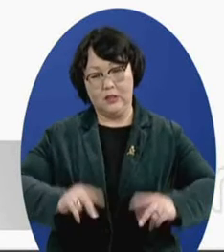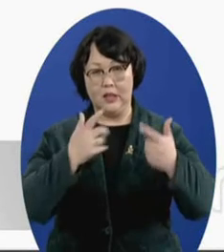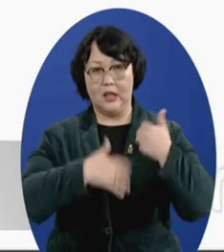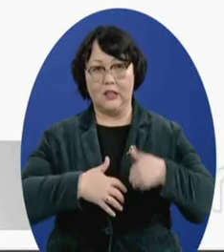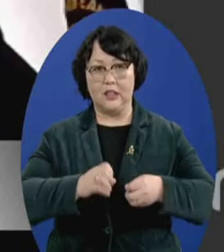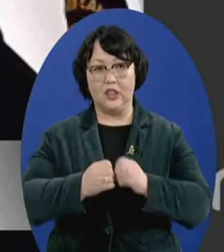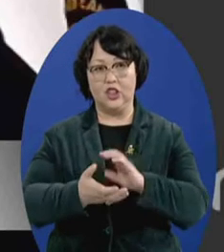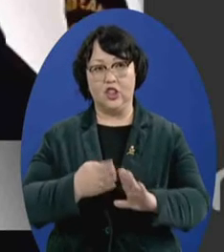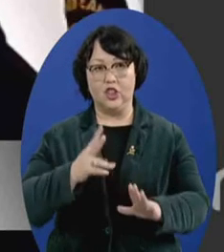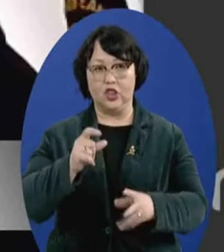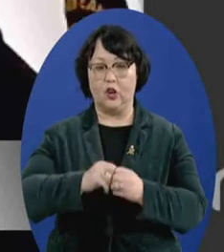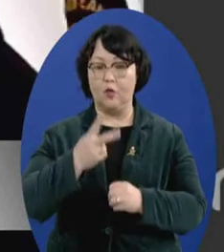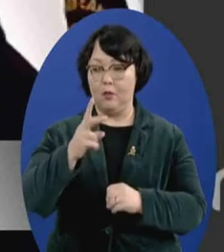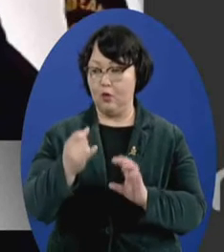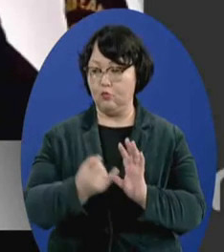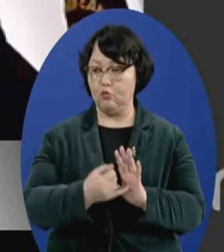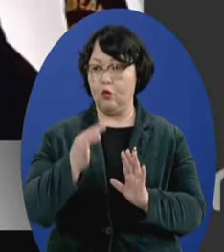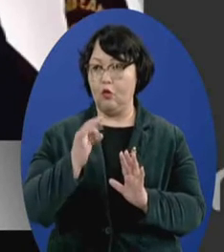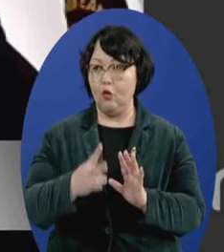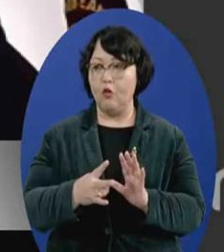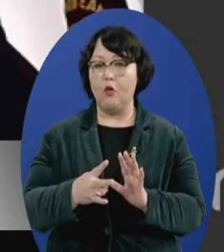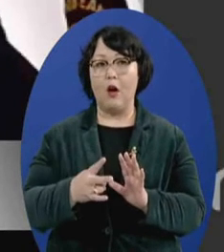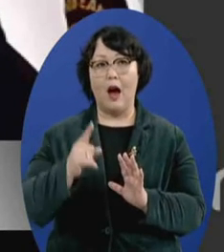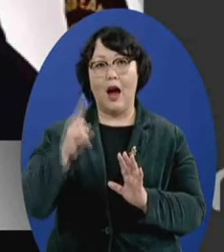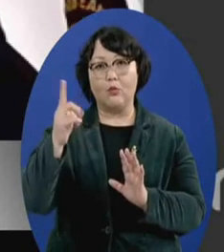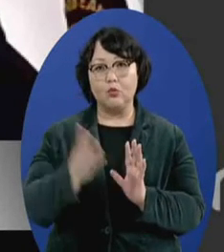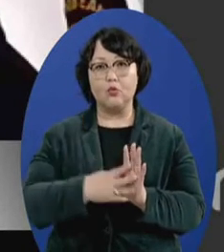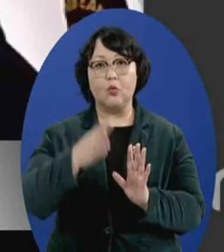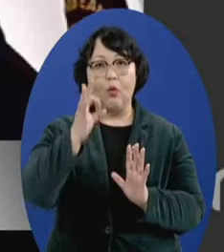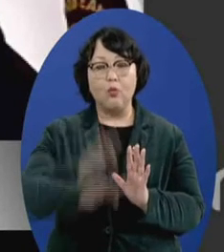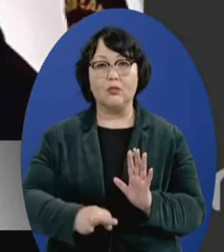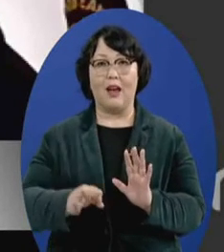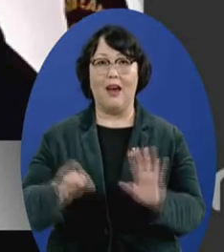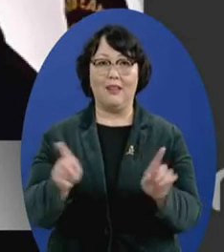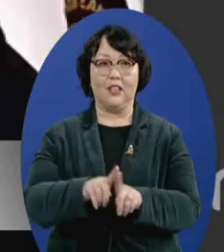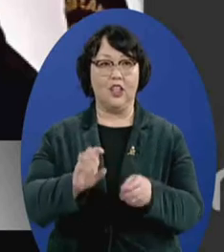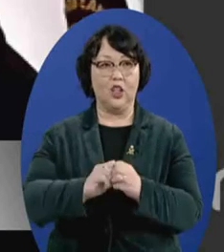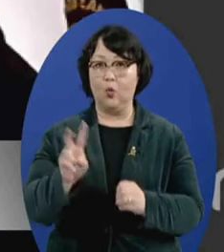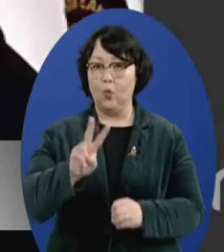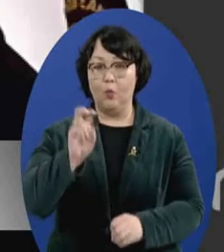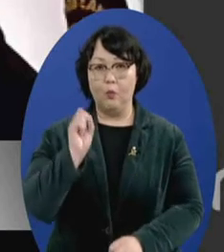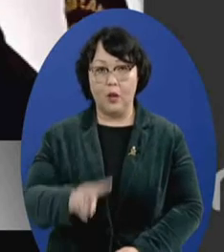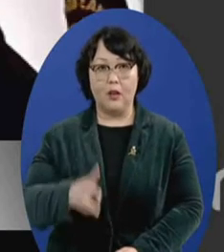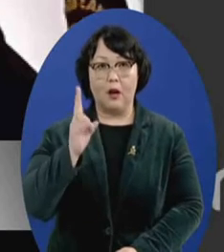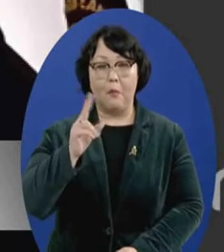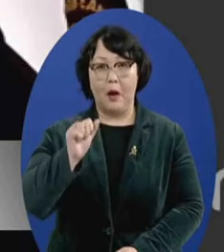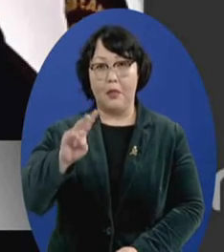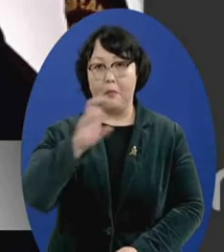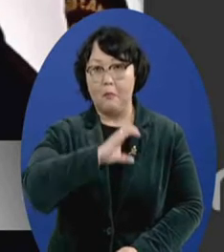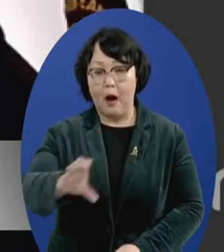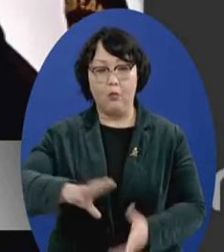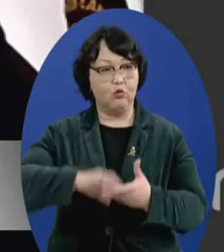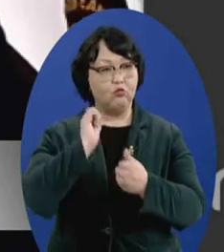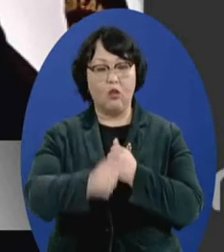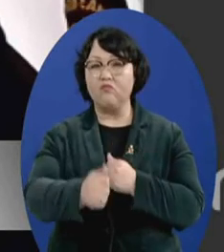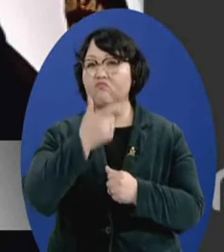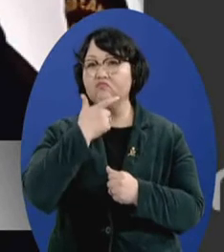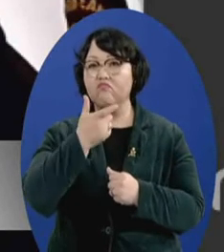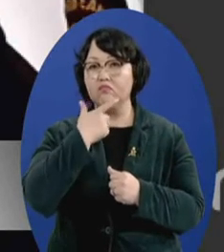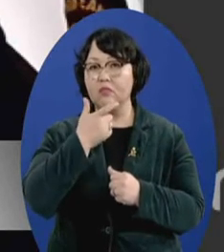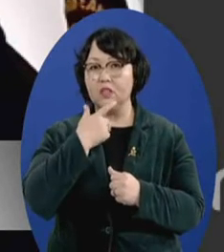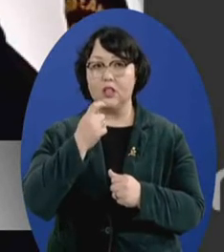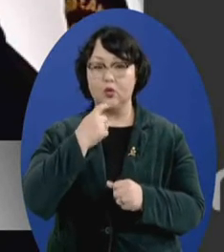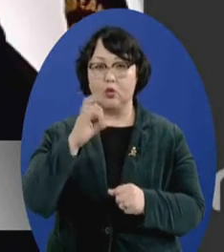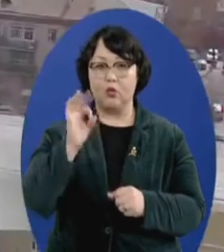шинжилж 2016 оны төвшин буюу 19% дээр аваачихгүй бол дахиад энэ компани аж ахуй нэгжийг төлж чадахгүй